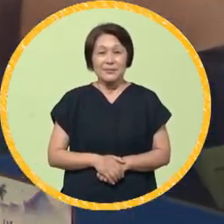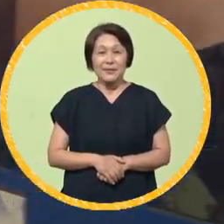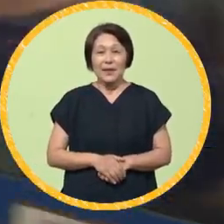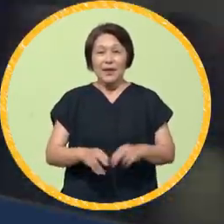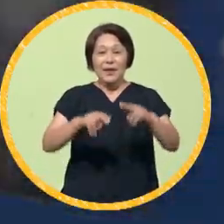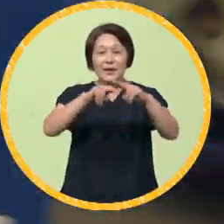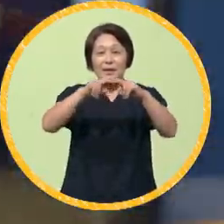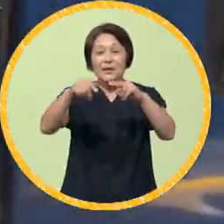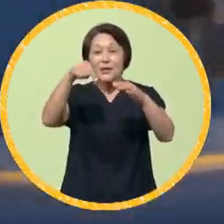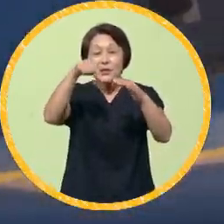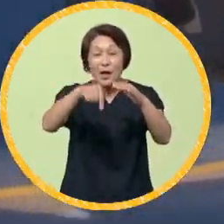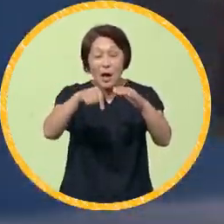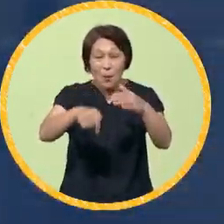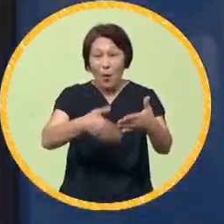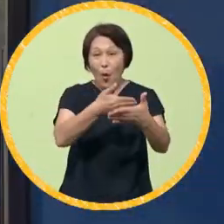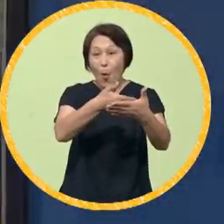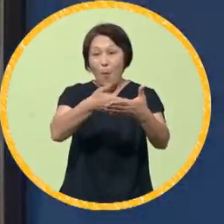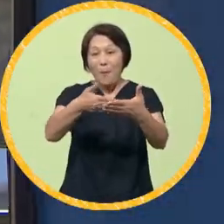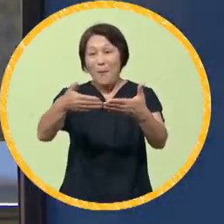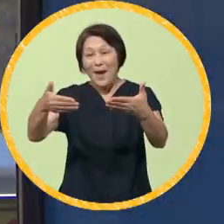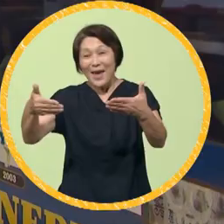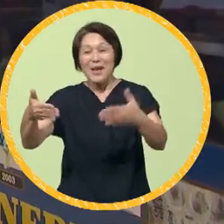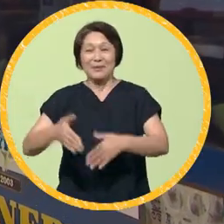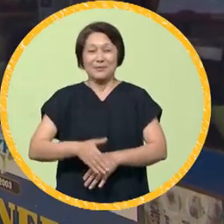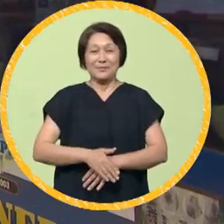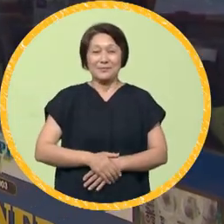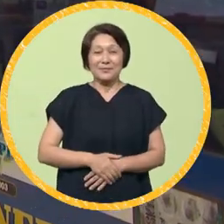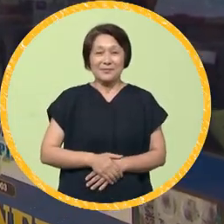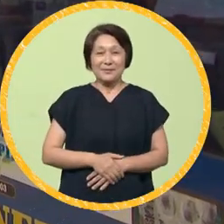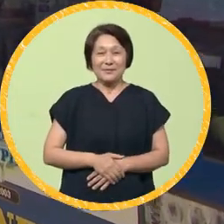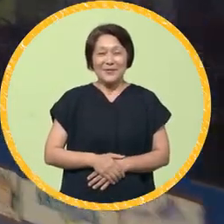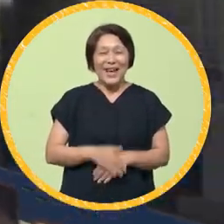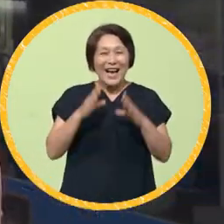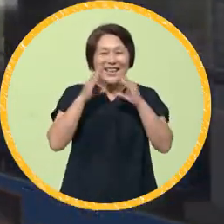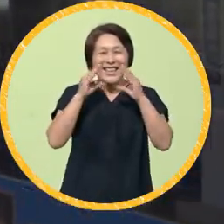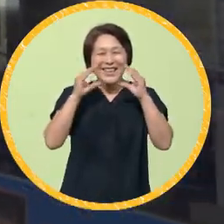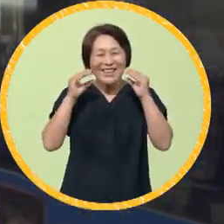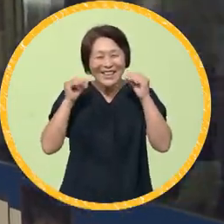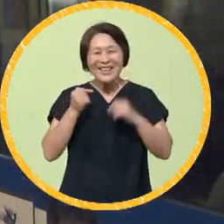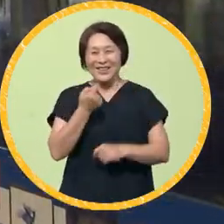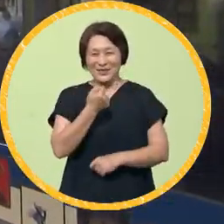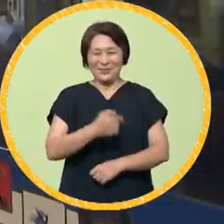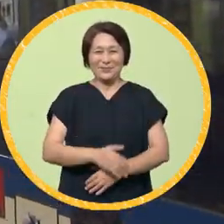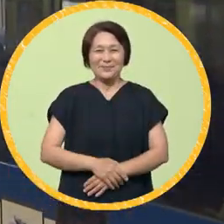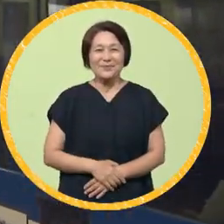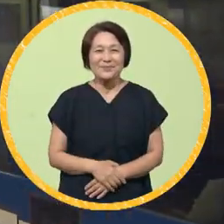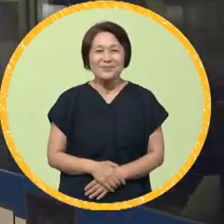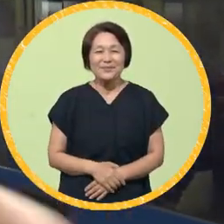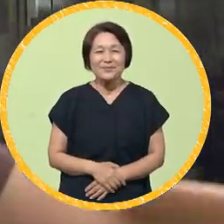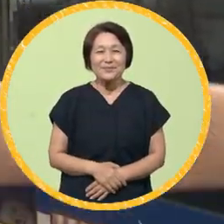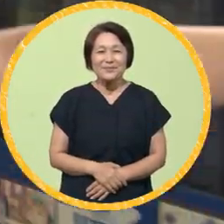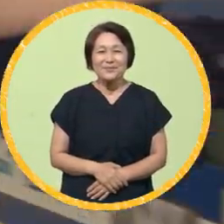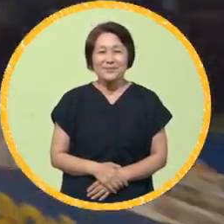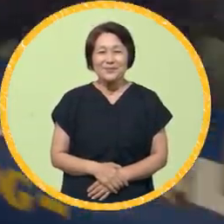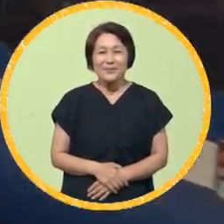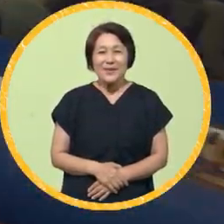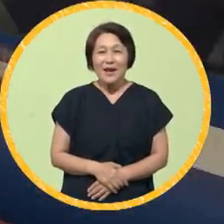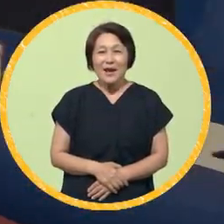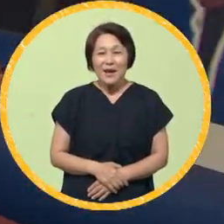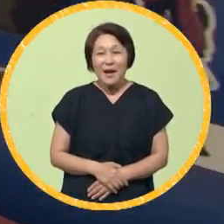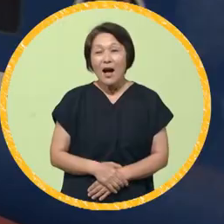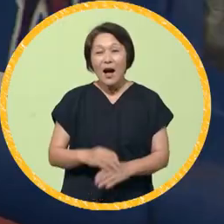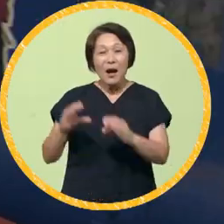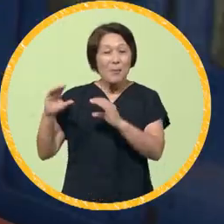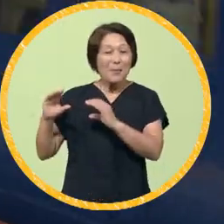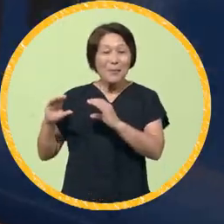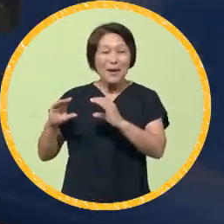ごいすごい。車内もワンピースになってる。ちょっとニヤニヤが止まらないですね。いやー、行っちゃう。乗り